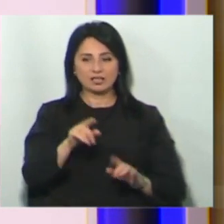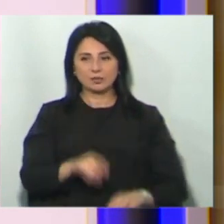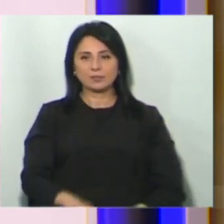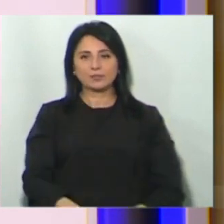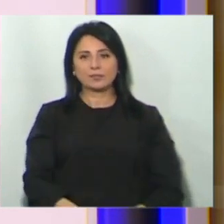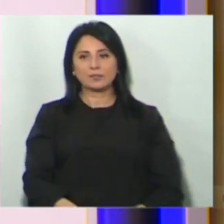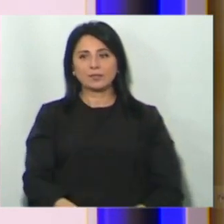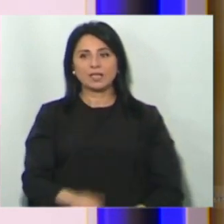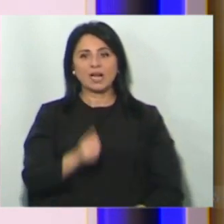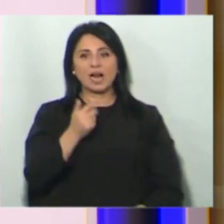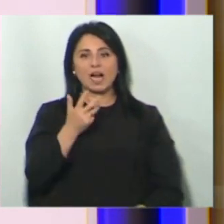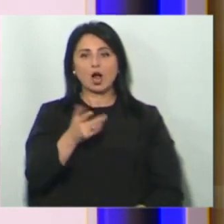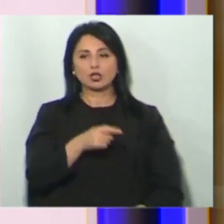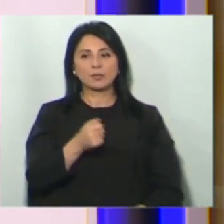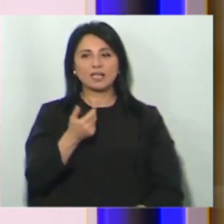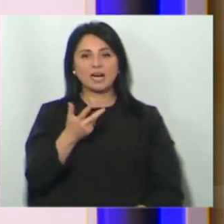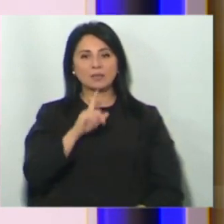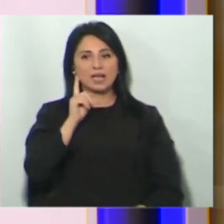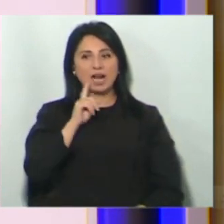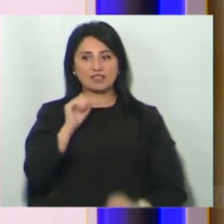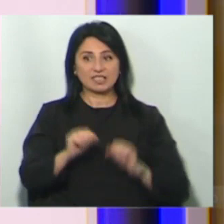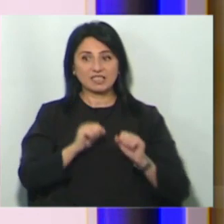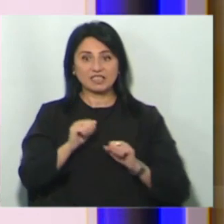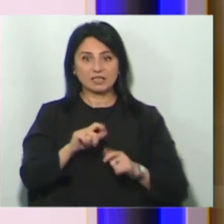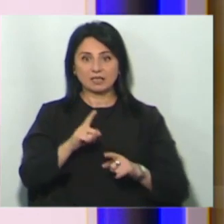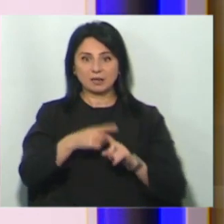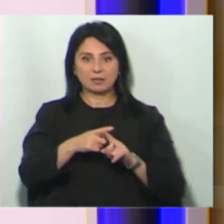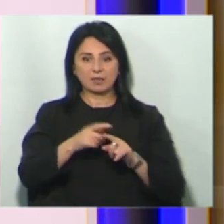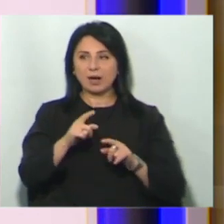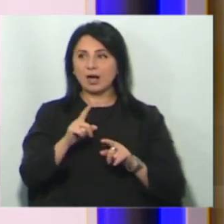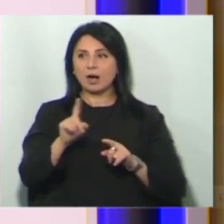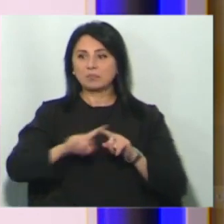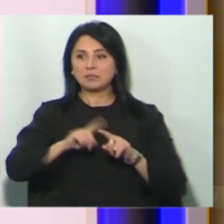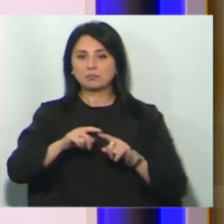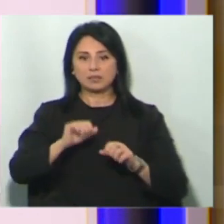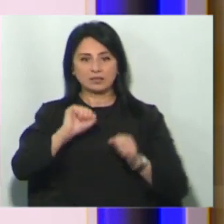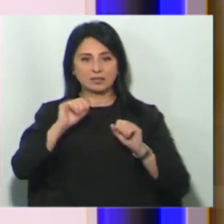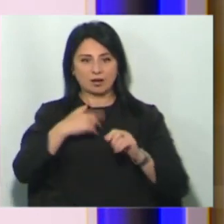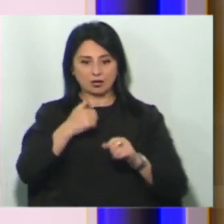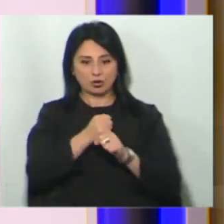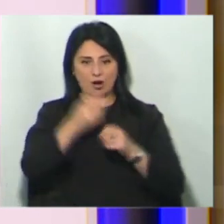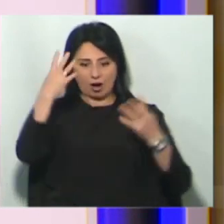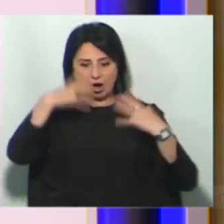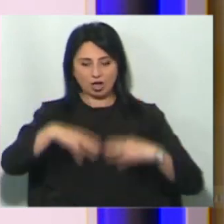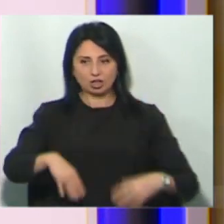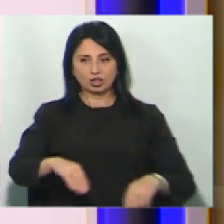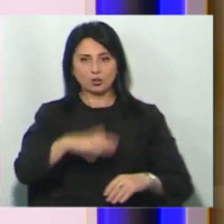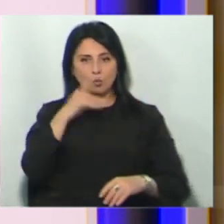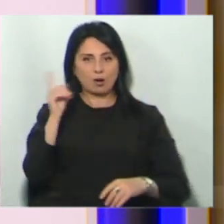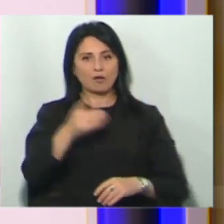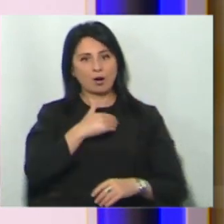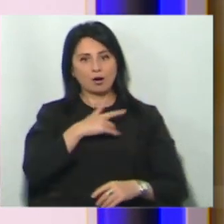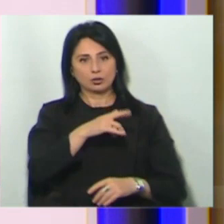raudenobrivat, ramdenia halgazdeb, stilopsrom, caru giulimi. Uite, să se țină სახამოზე. Აღმოჩნდა პრაქტიკულად